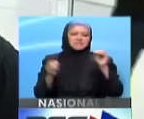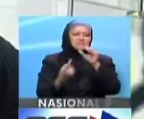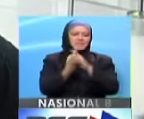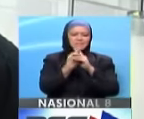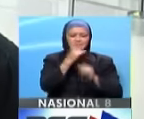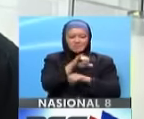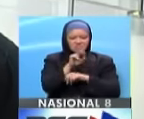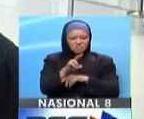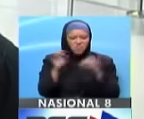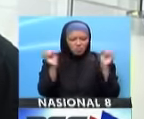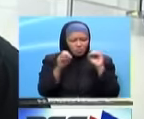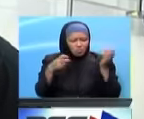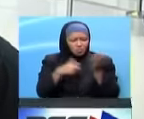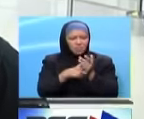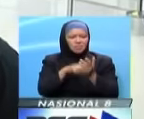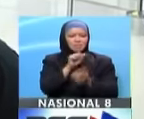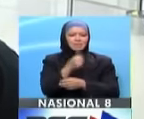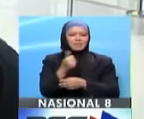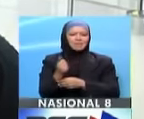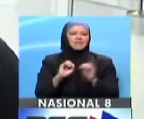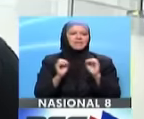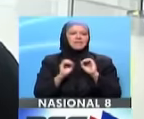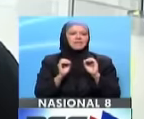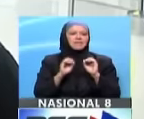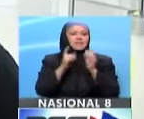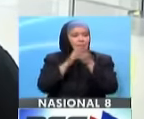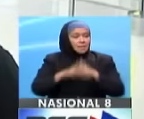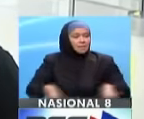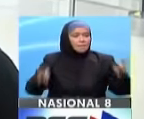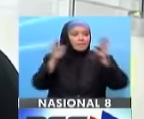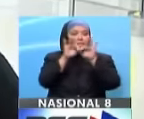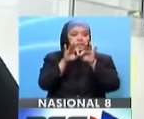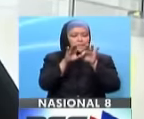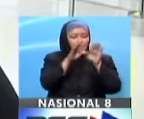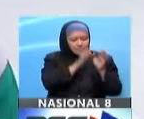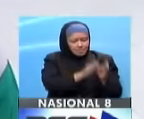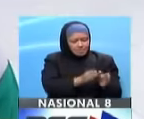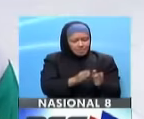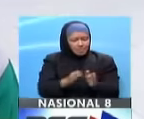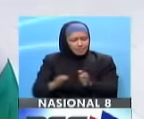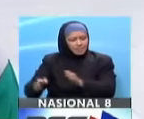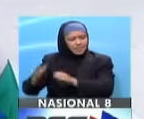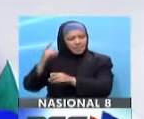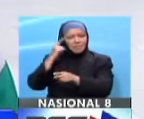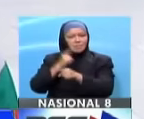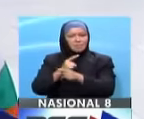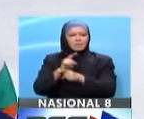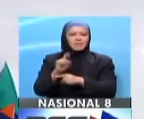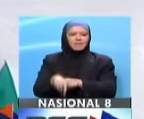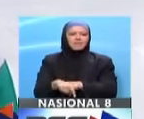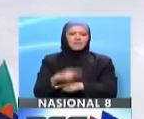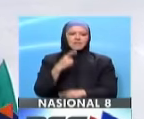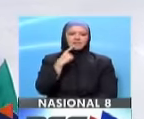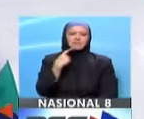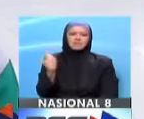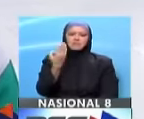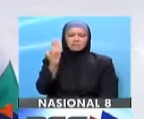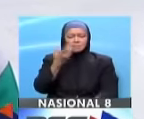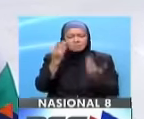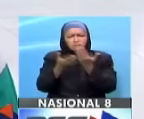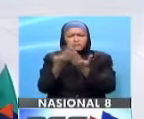apa. Sebab yang penting perancangan tu mesti betul. Biasanya senang dapat tiket lah kat